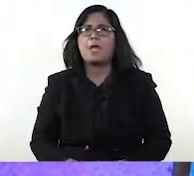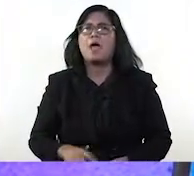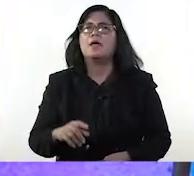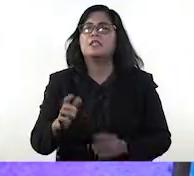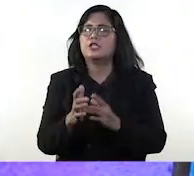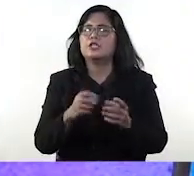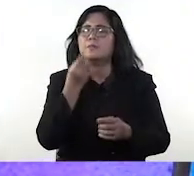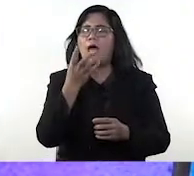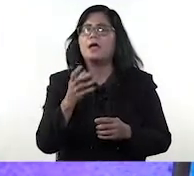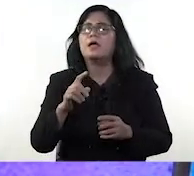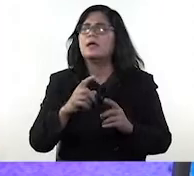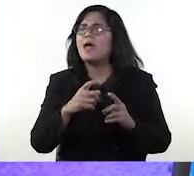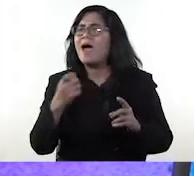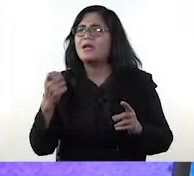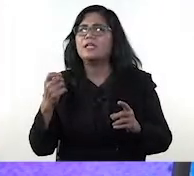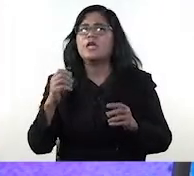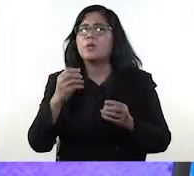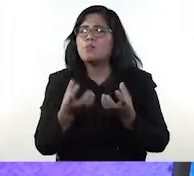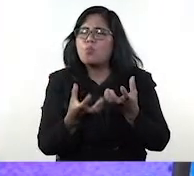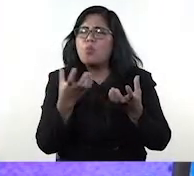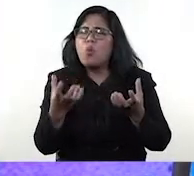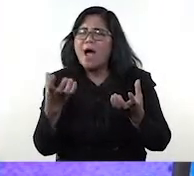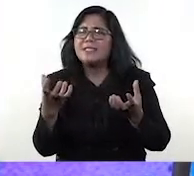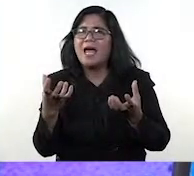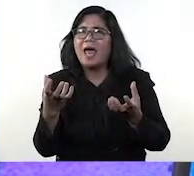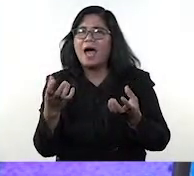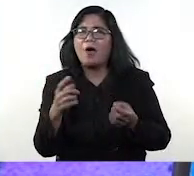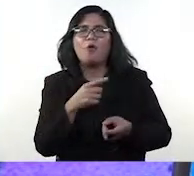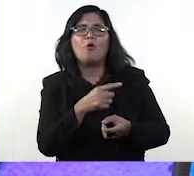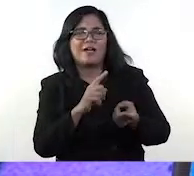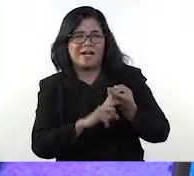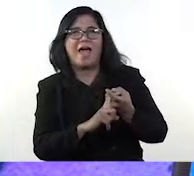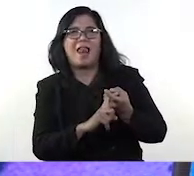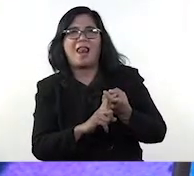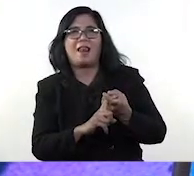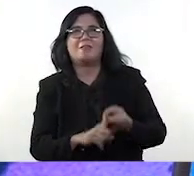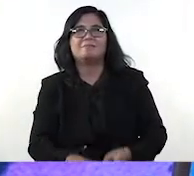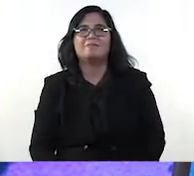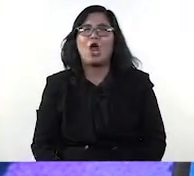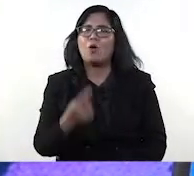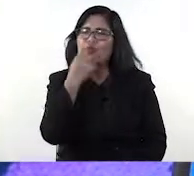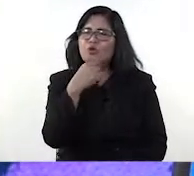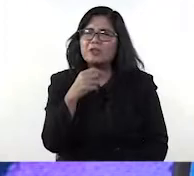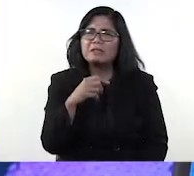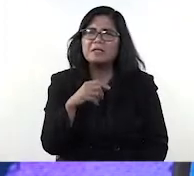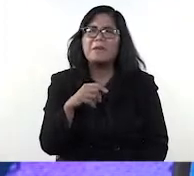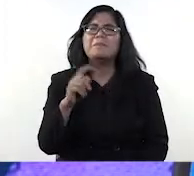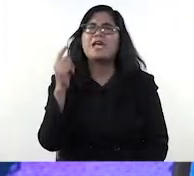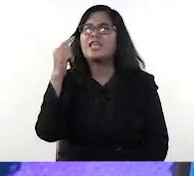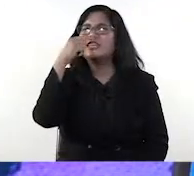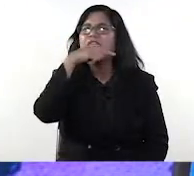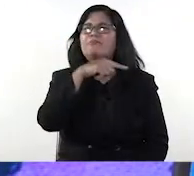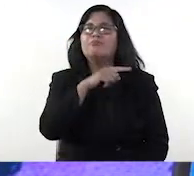Yesus bilang apa dari buahnyalah seorang dapat dikenal bukan dari mulutnya mulut sih bisa di manis manisin Shalom